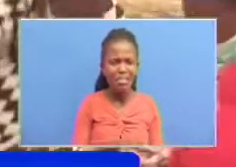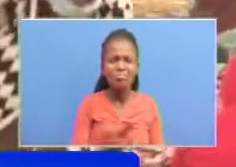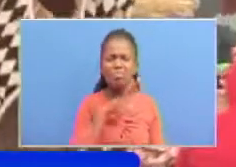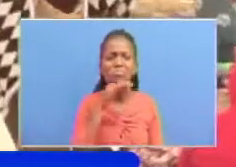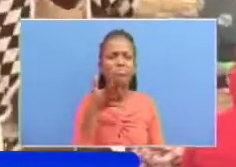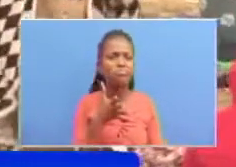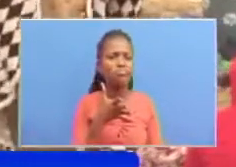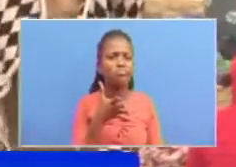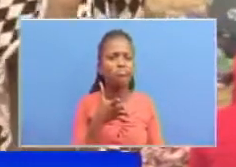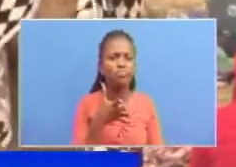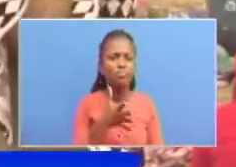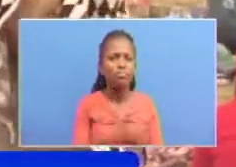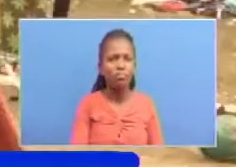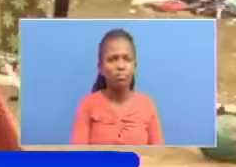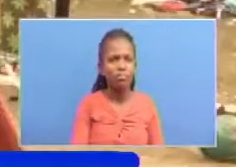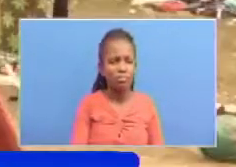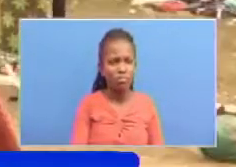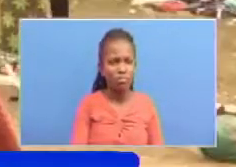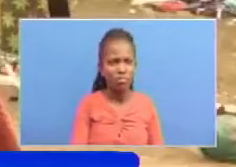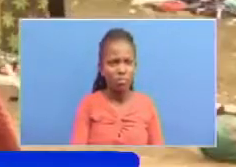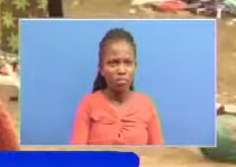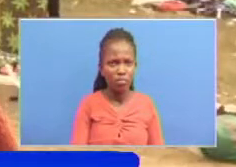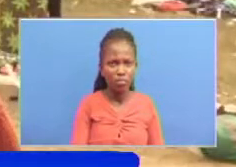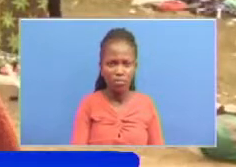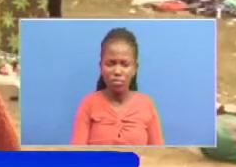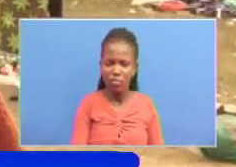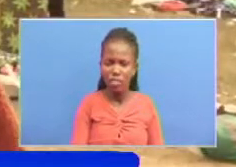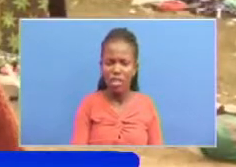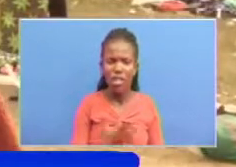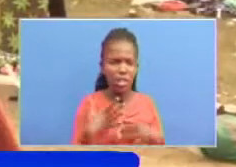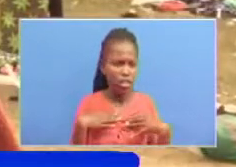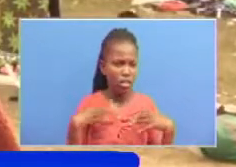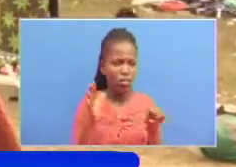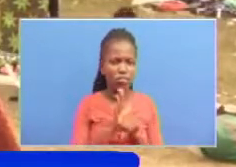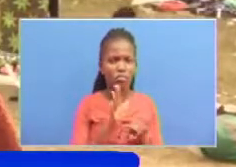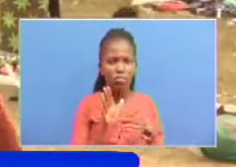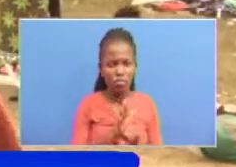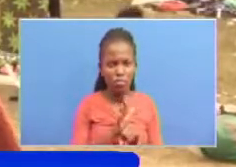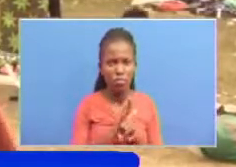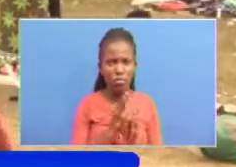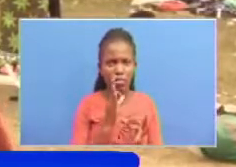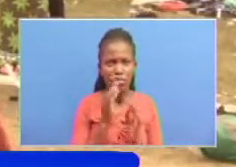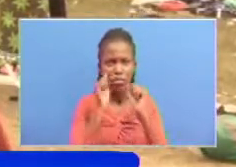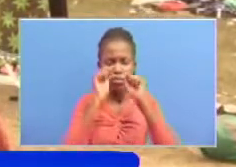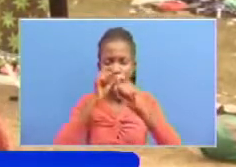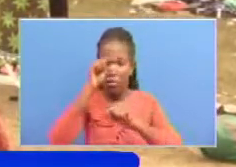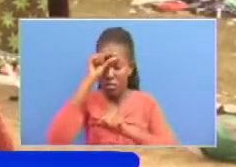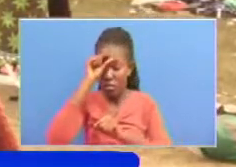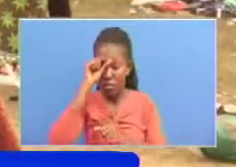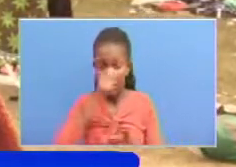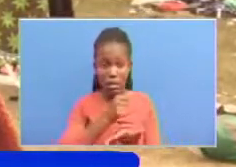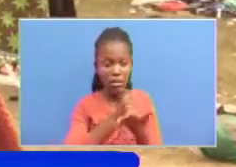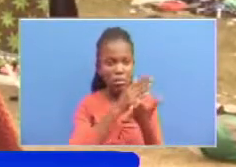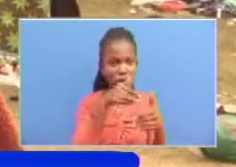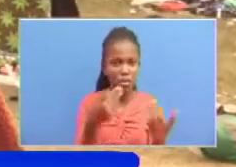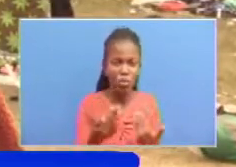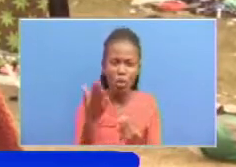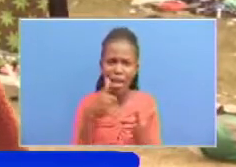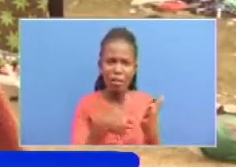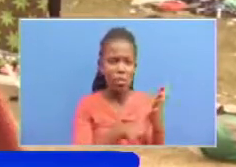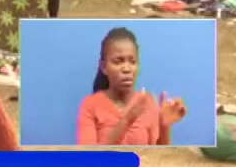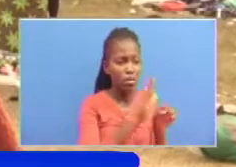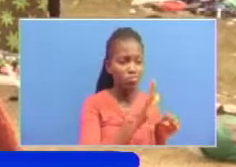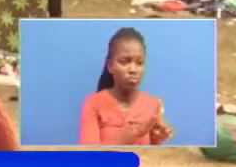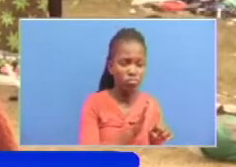ngombe nunda tika nungu nena siye dhini wa kazi ya no matala nungu mkulia undu batone kana dini azilikali tu okwe ni kwethira thina ni wigibye mwinge